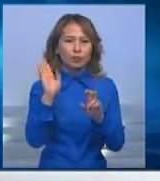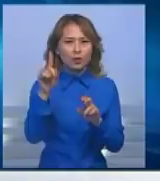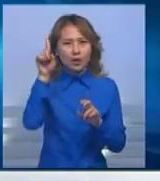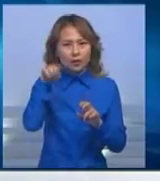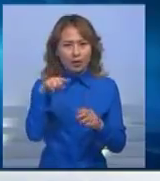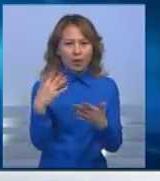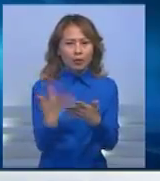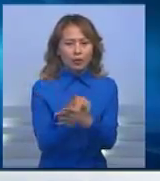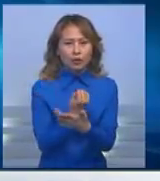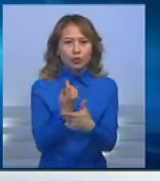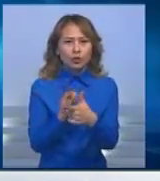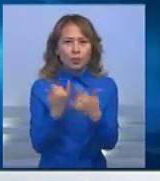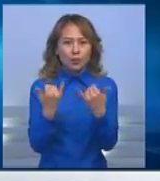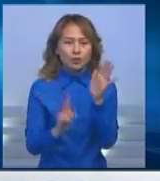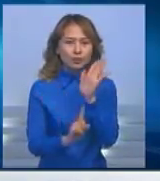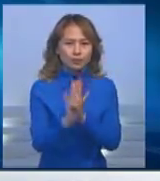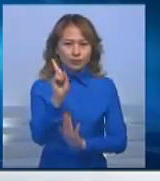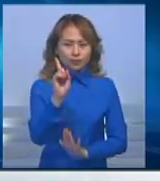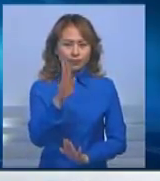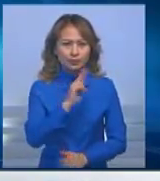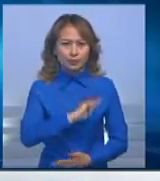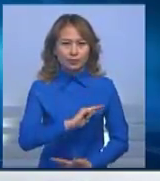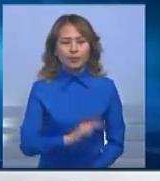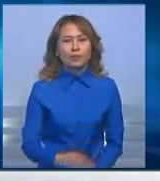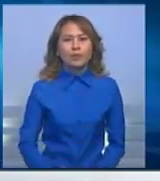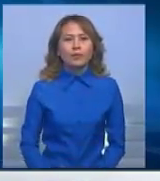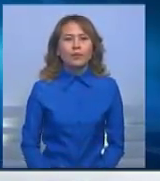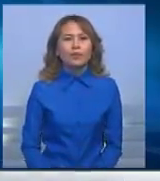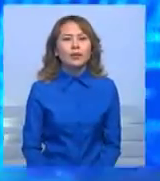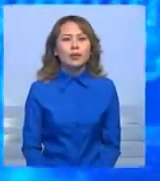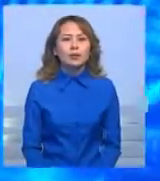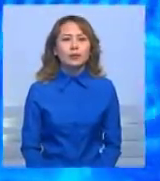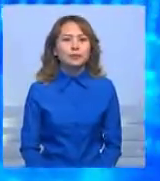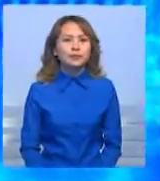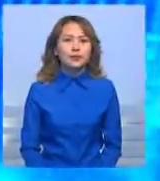жазылады. Жарлық бүгіннен бастап күшіне енеді.